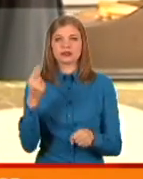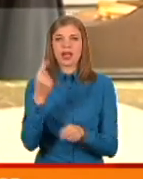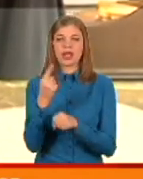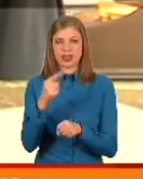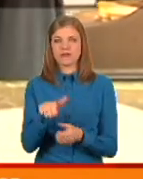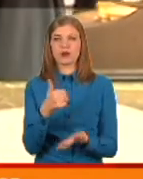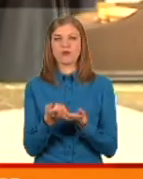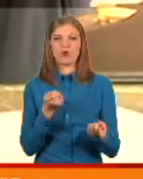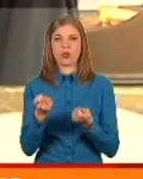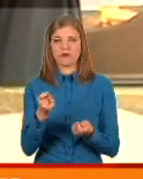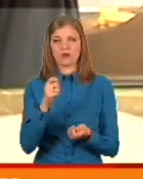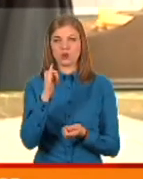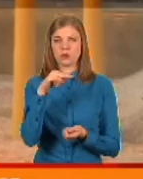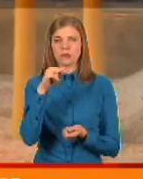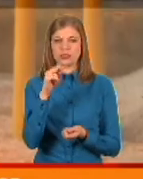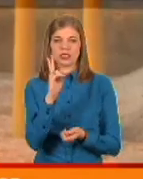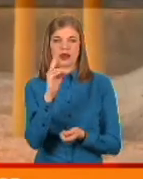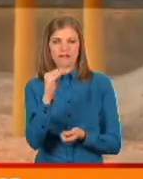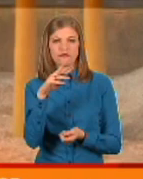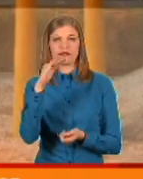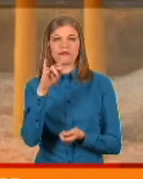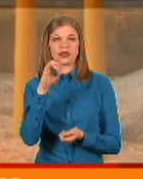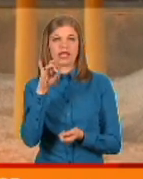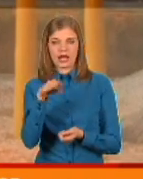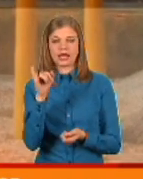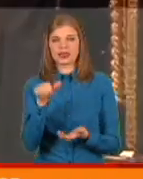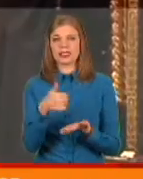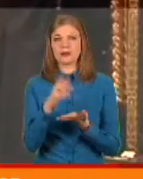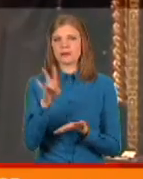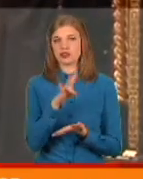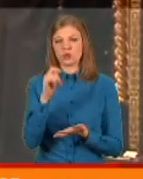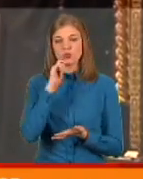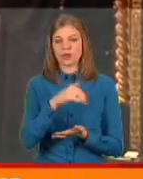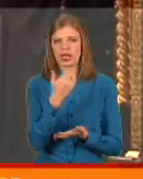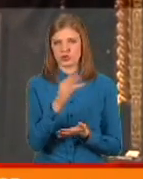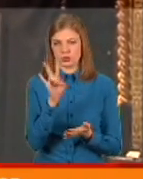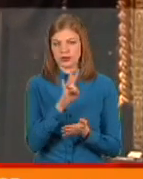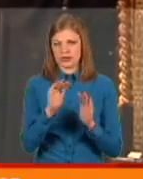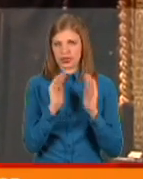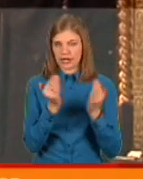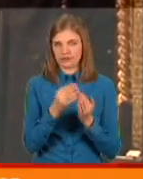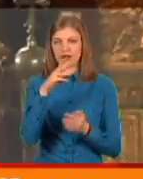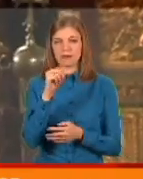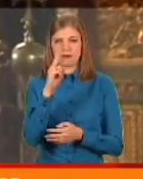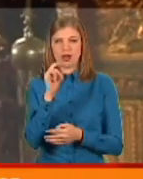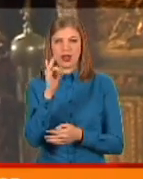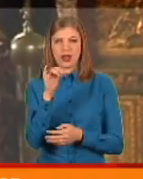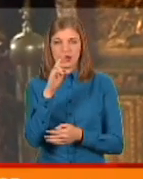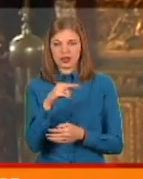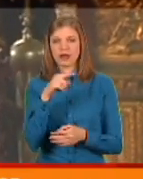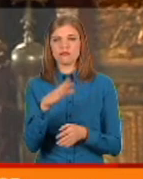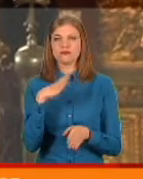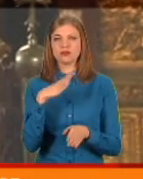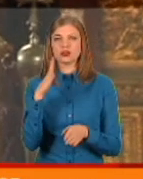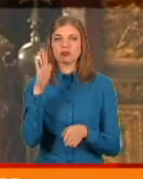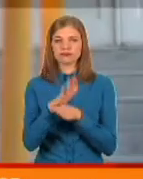анафеми голови УПЦКП Філарета та предстоятеля Української автокефальної православної церкви Макарія,